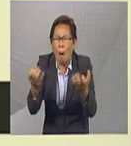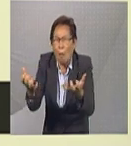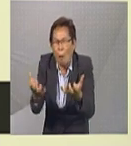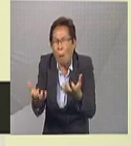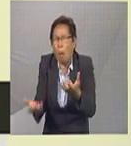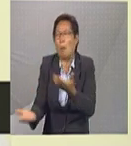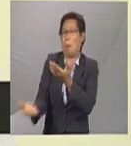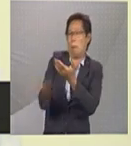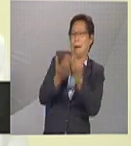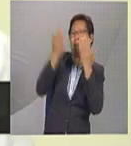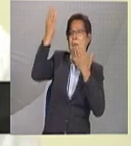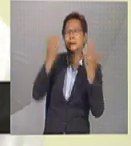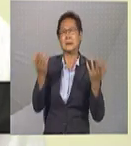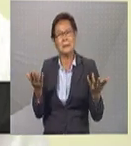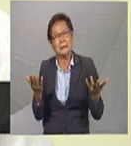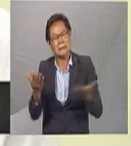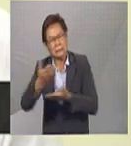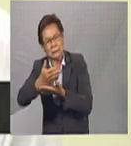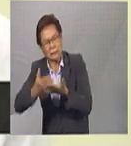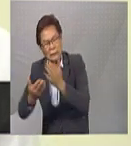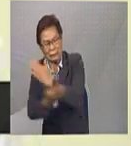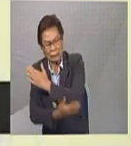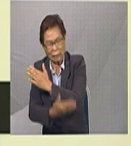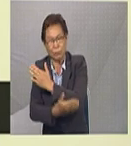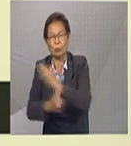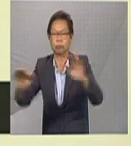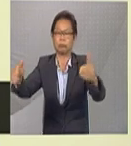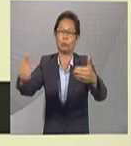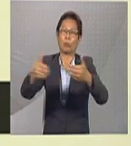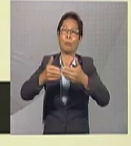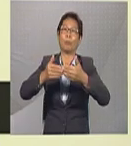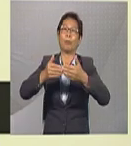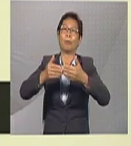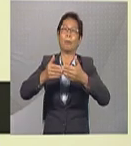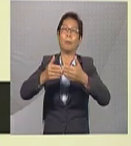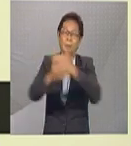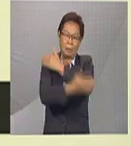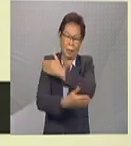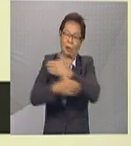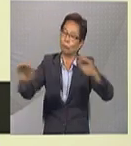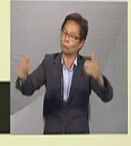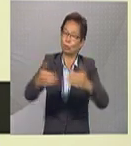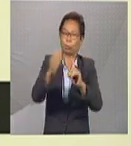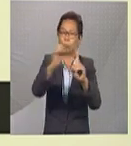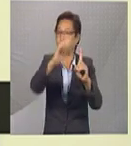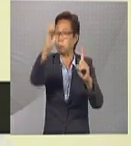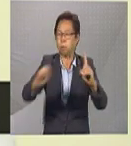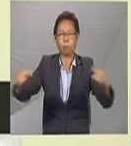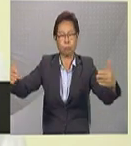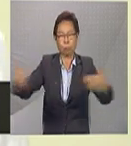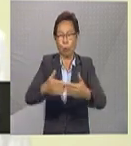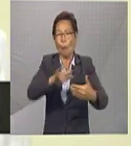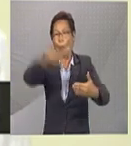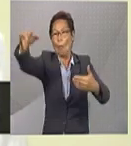pulang, tetapi setengah negara telah pun menutup negara mereka sepenuhnya untuk penerbangan keluar dan